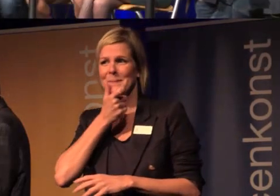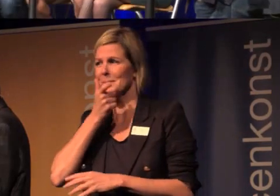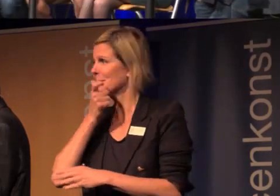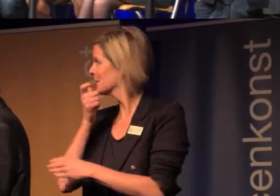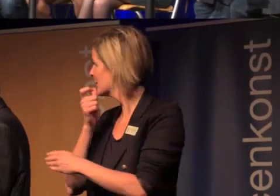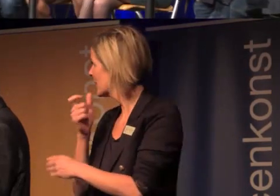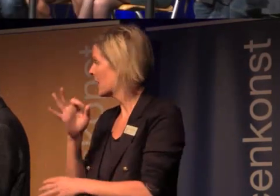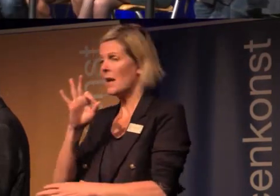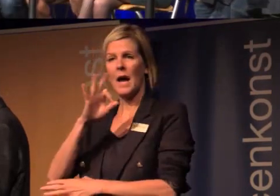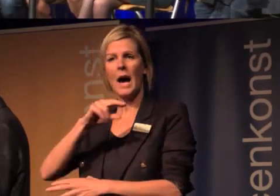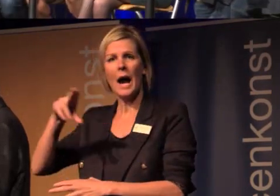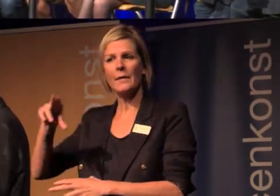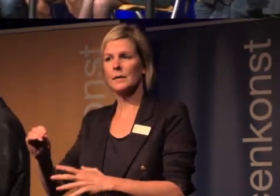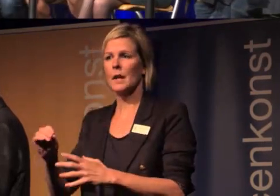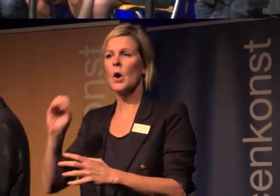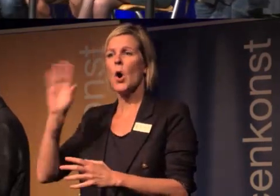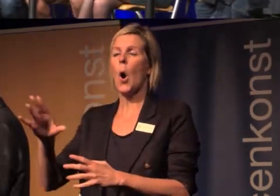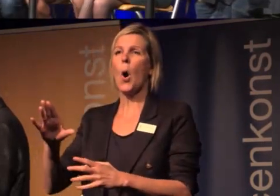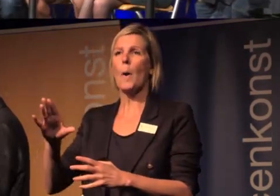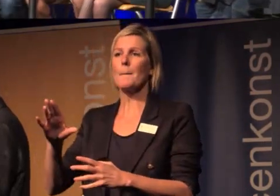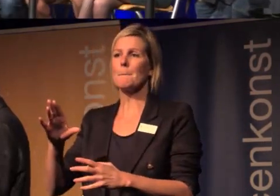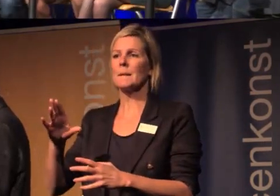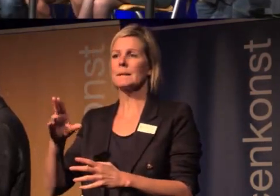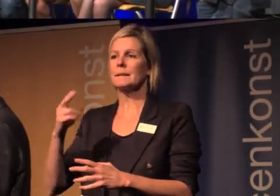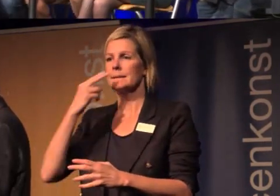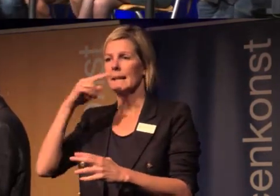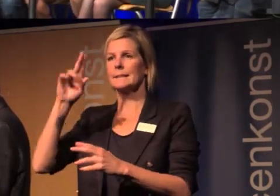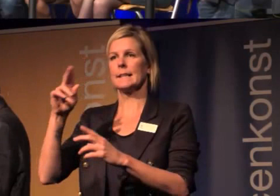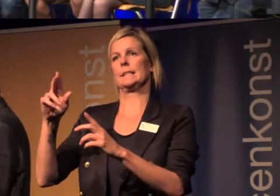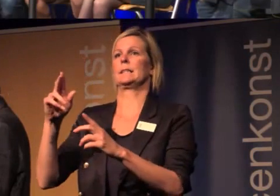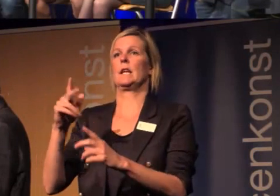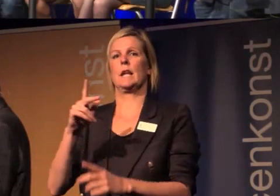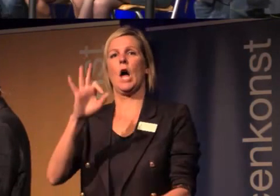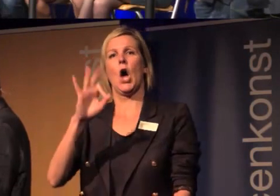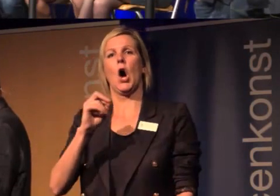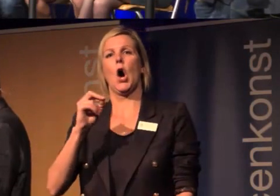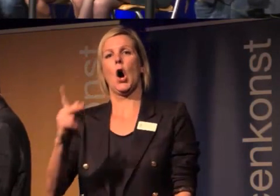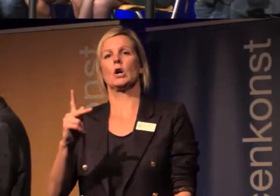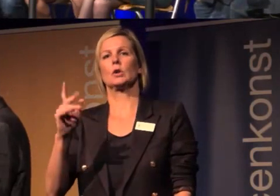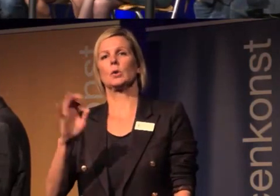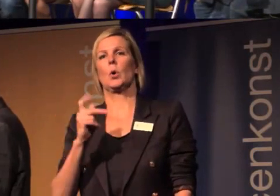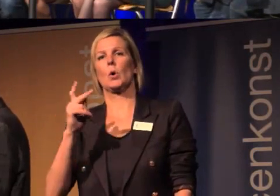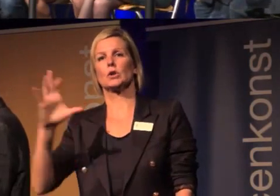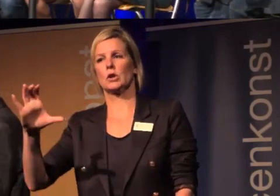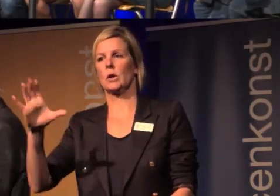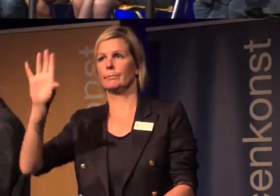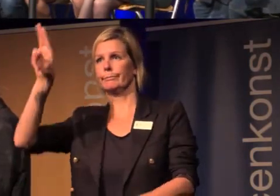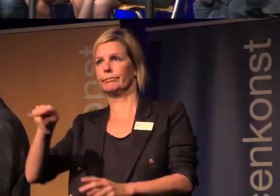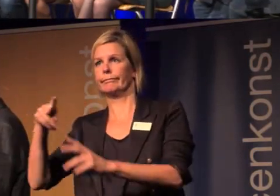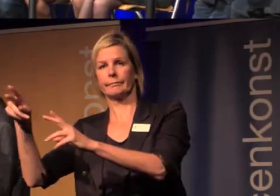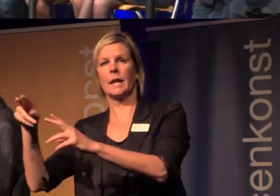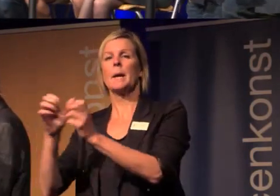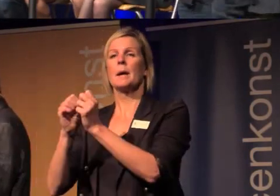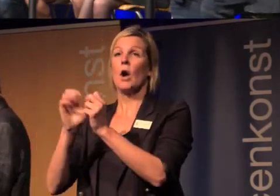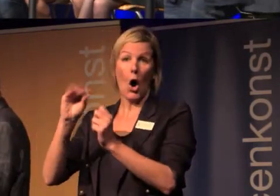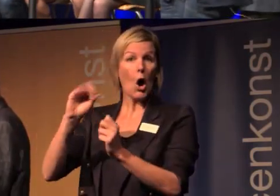Det måste man väl ändå. Om de ritar ett hakkors, ja, givetvis. Men ni... Inte så länge det inte faktiskt är